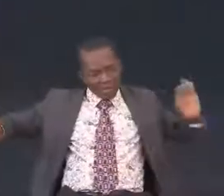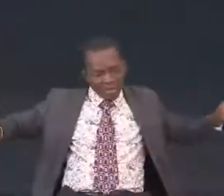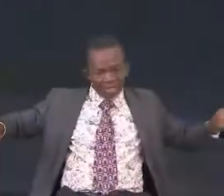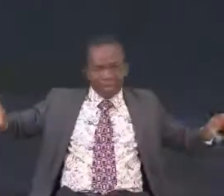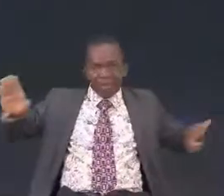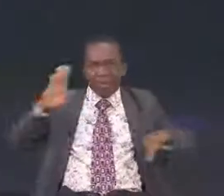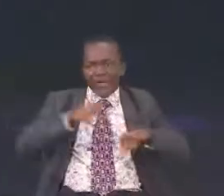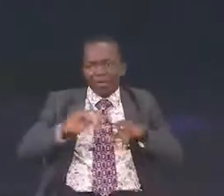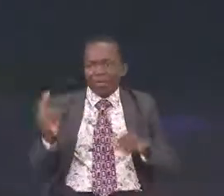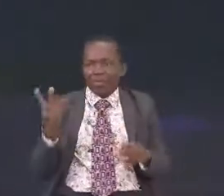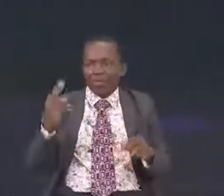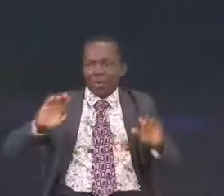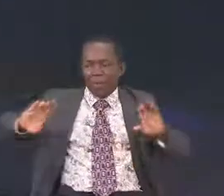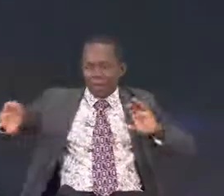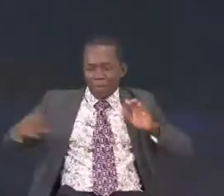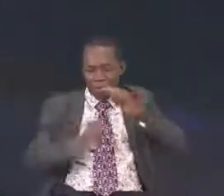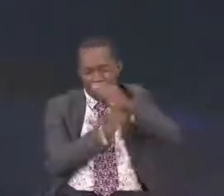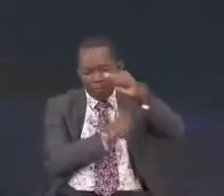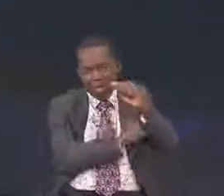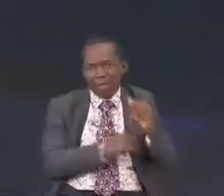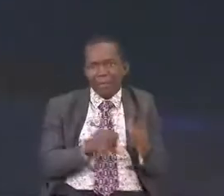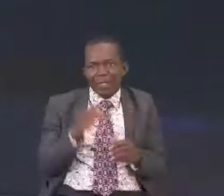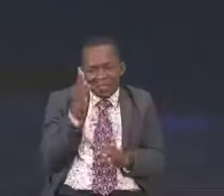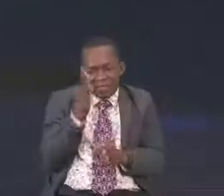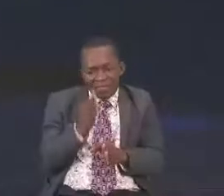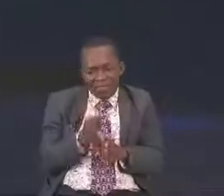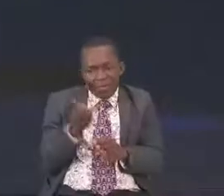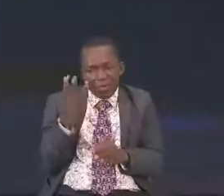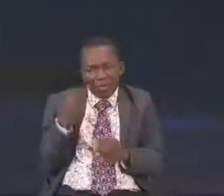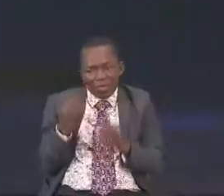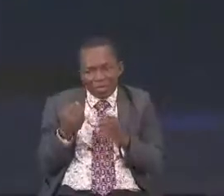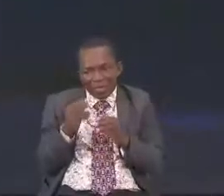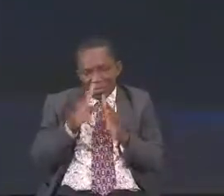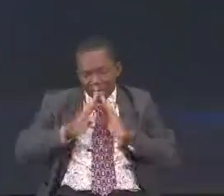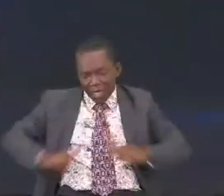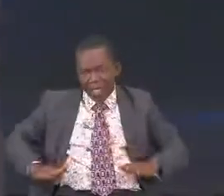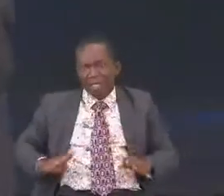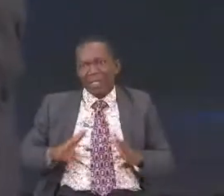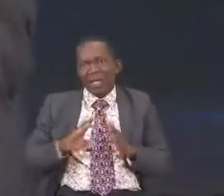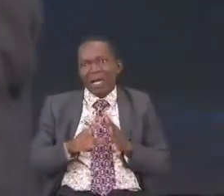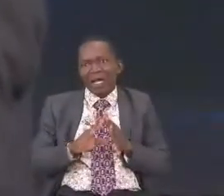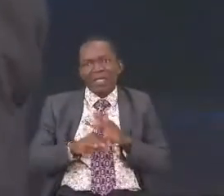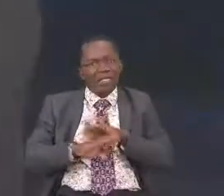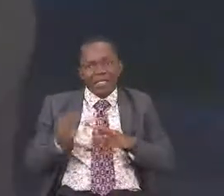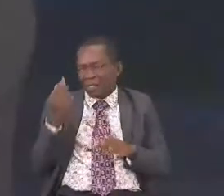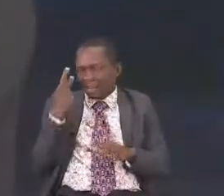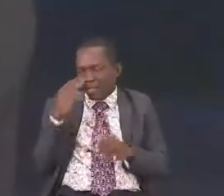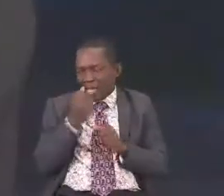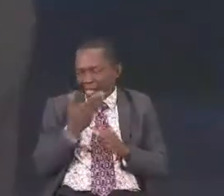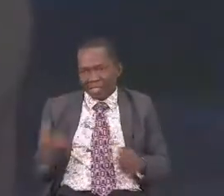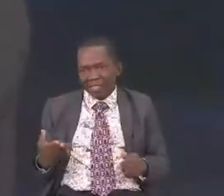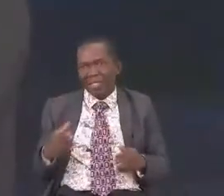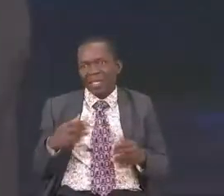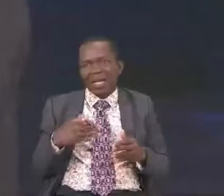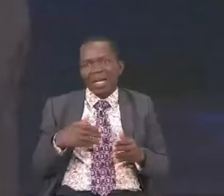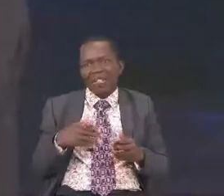était silencieux. Il n'avait pas la vue. Il ne voyait rien du tout. Comme Abraham, appelant les choses qui ne sont point comme si elles étaient.